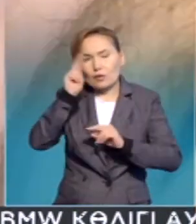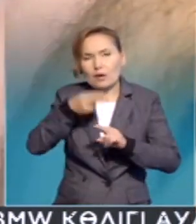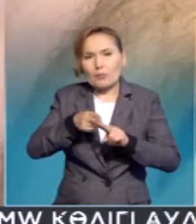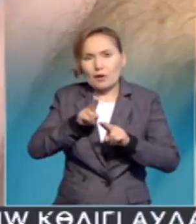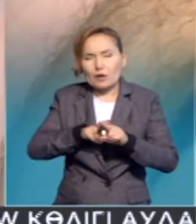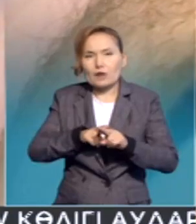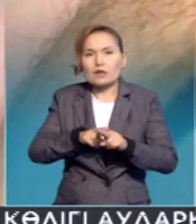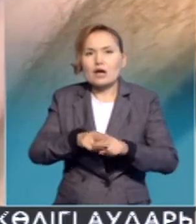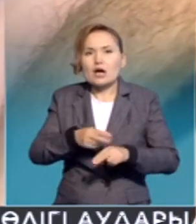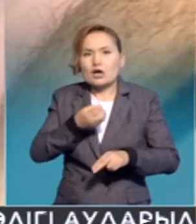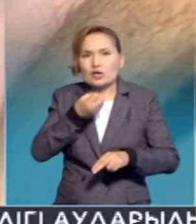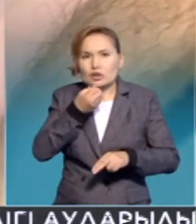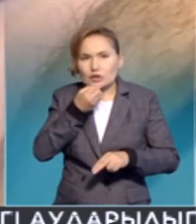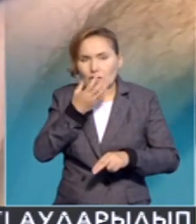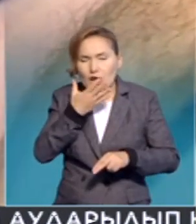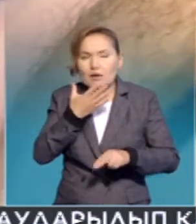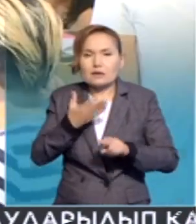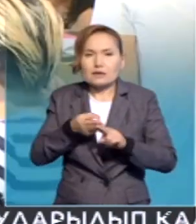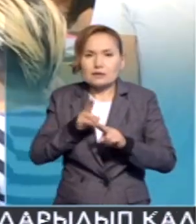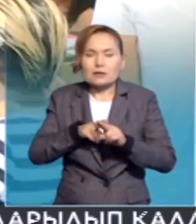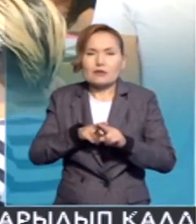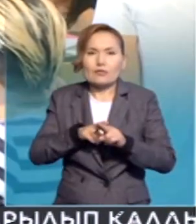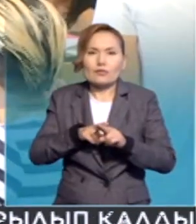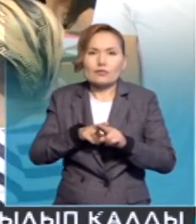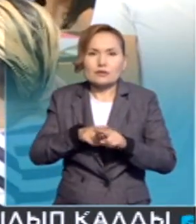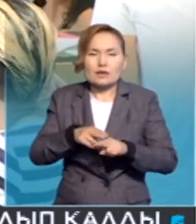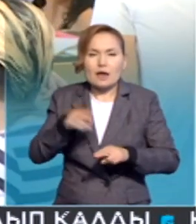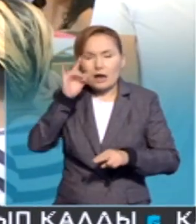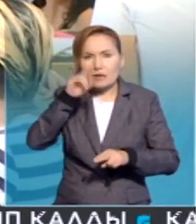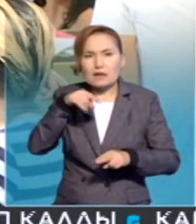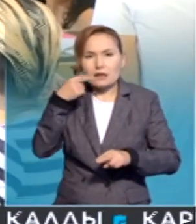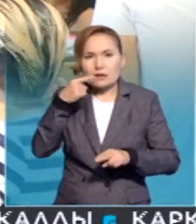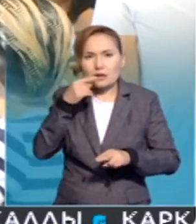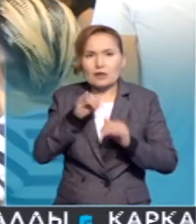өз есімін Жақып деп өзгертуді ойлап жүр. Қазақ тілінде